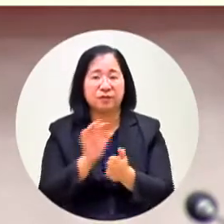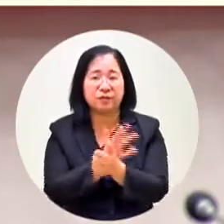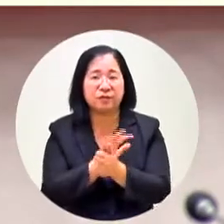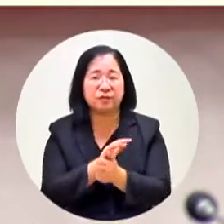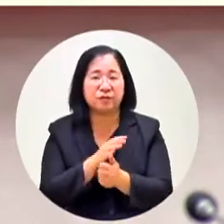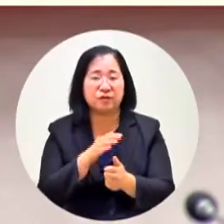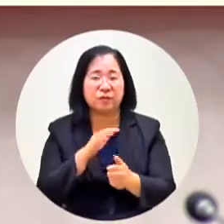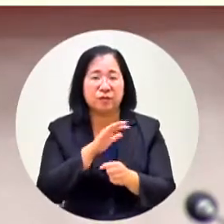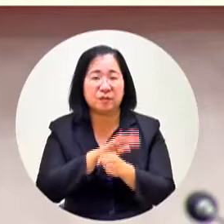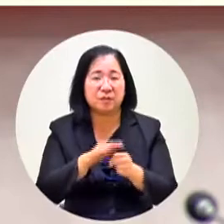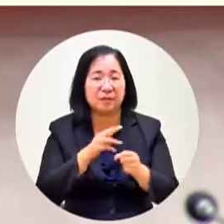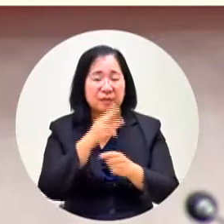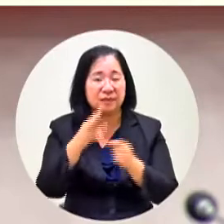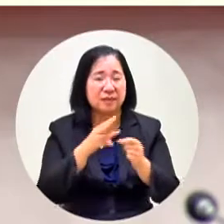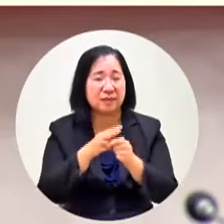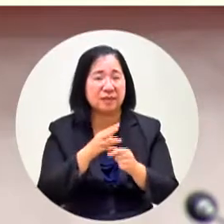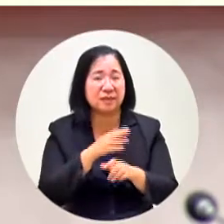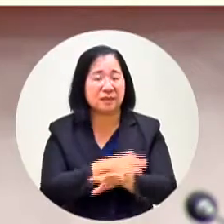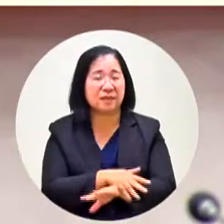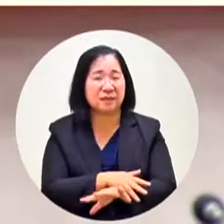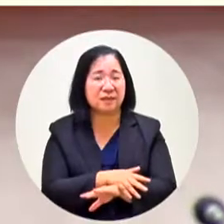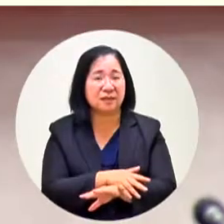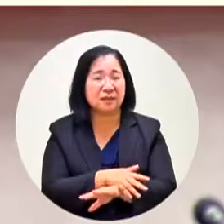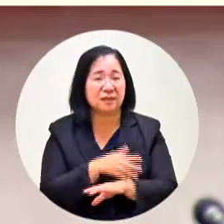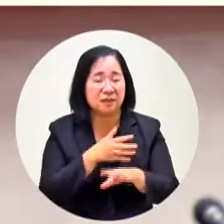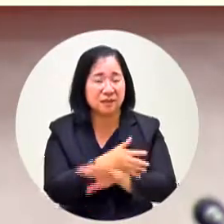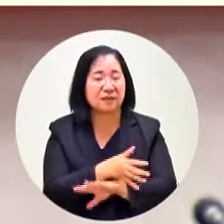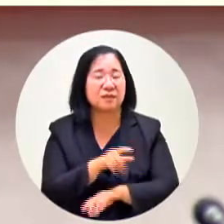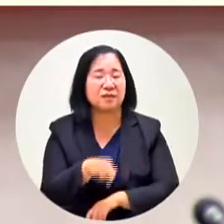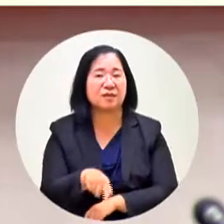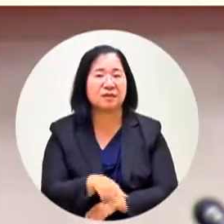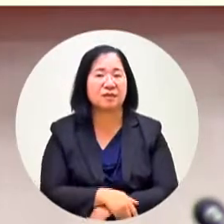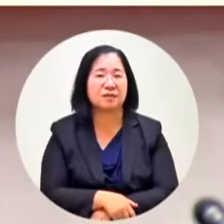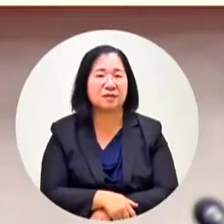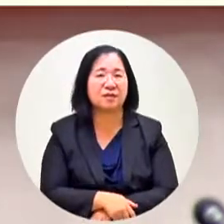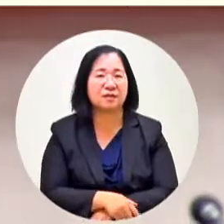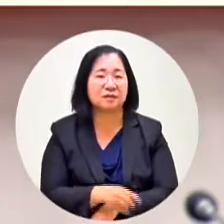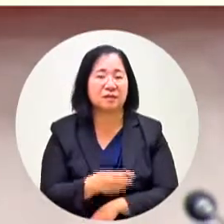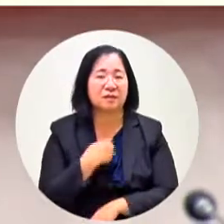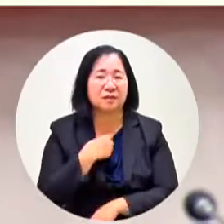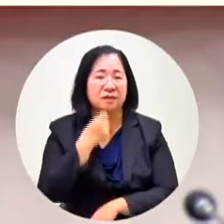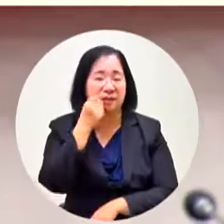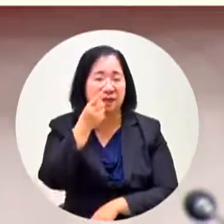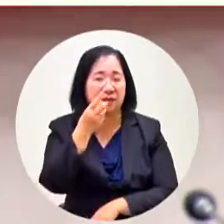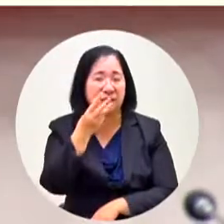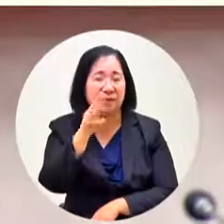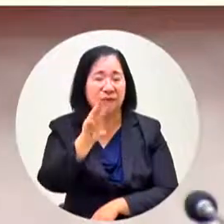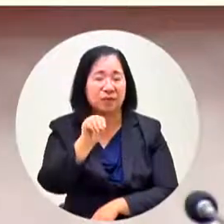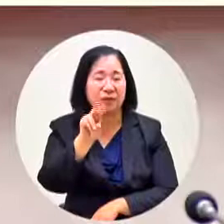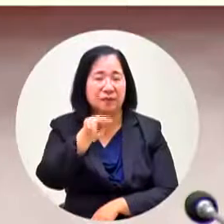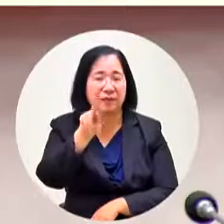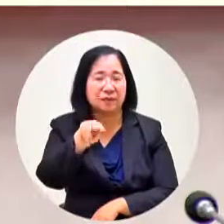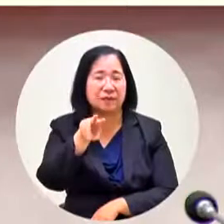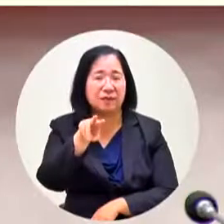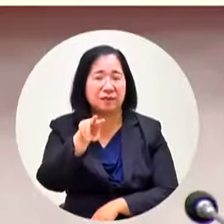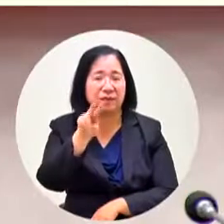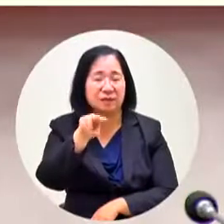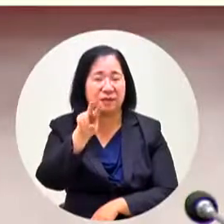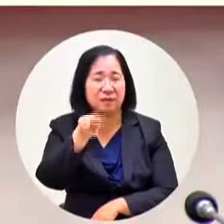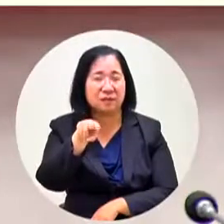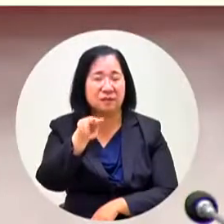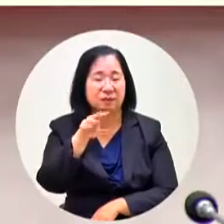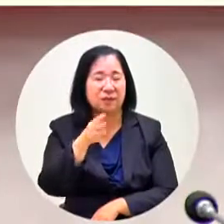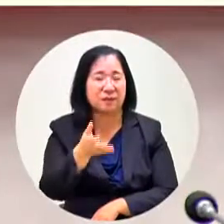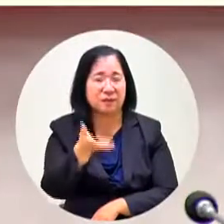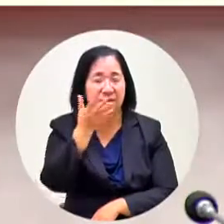教保人员的月薪薪资总额至少要在29,000元以上。 而且如果你已经达到29,000元以下，不可